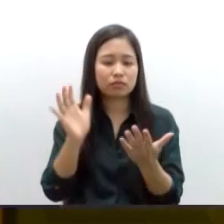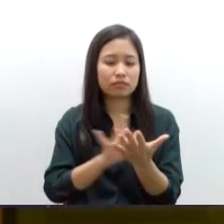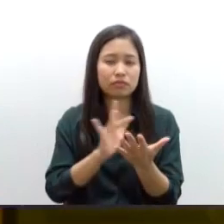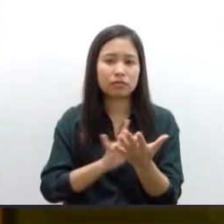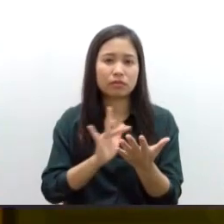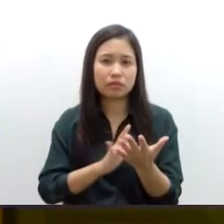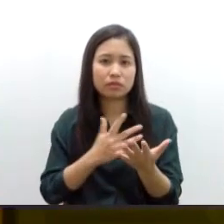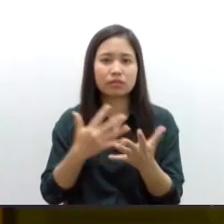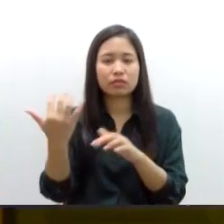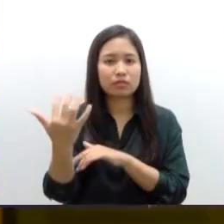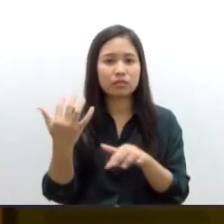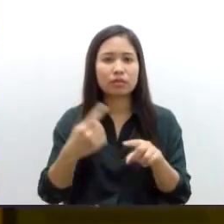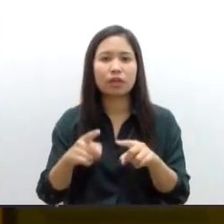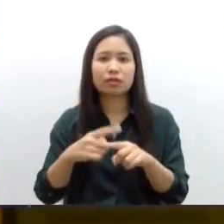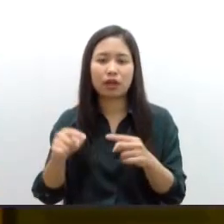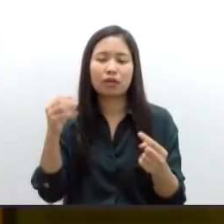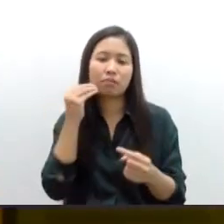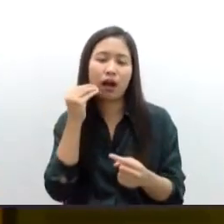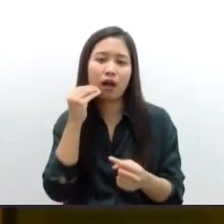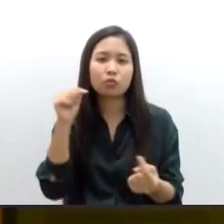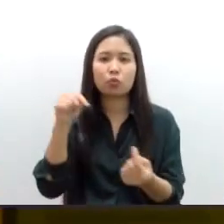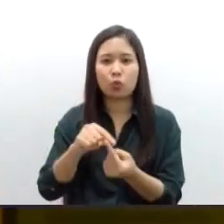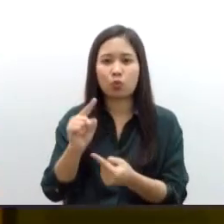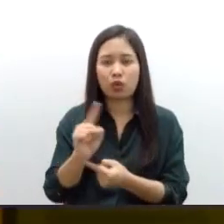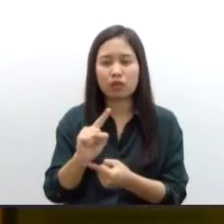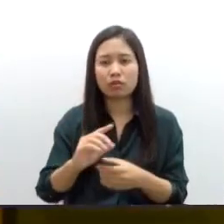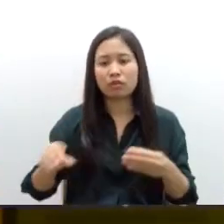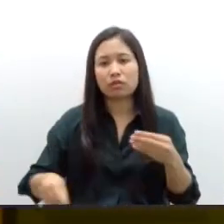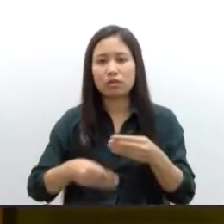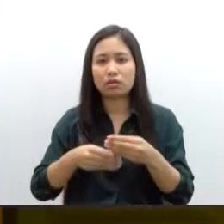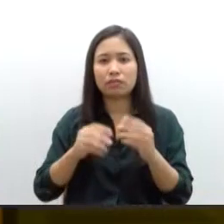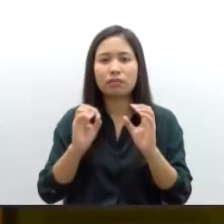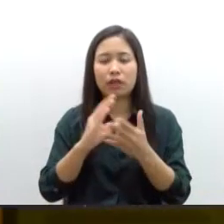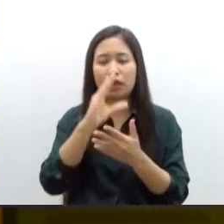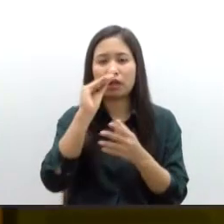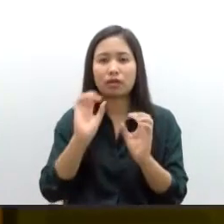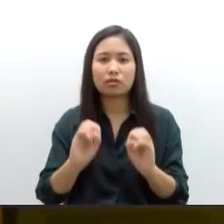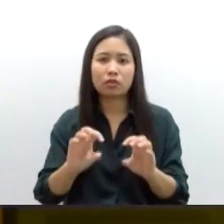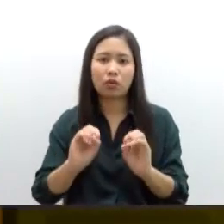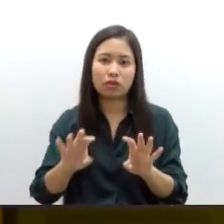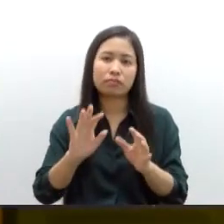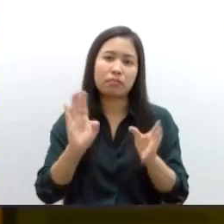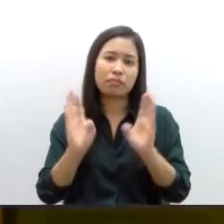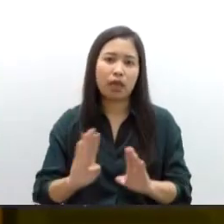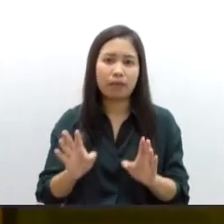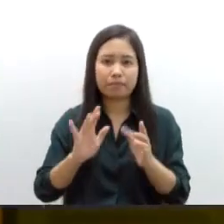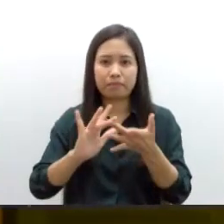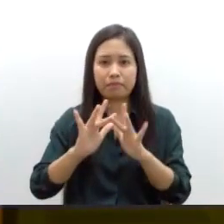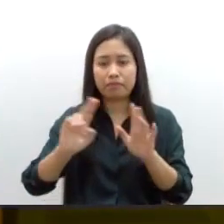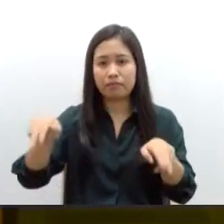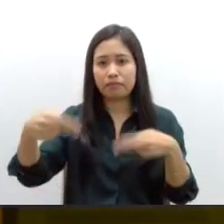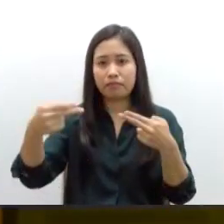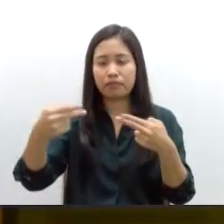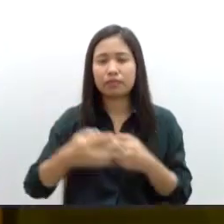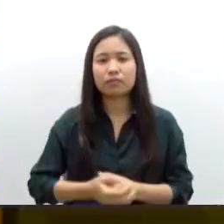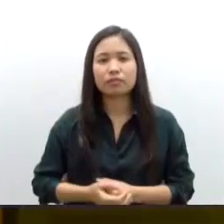ล็ปท็อปในการเสริมการเรียนการสอนด้วยออนไลน์แน่นอน